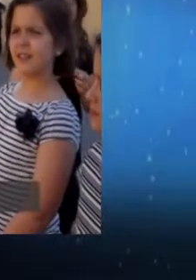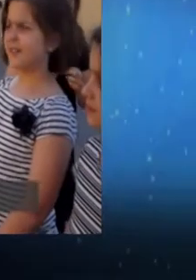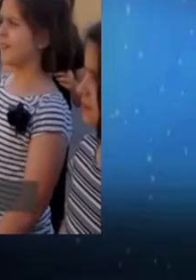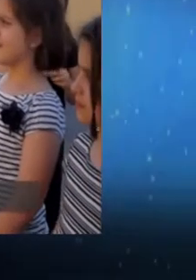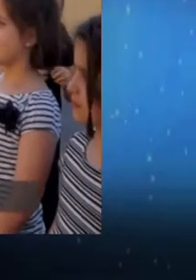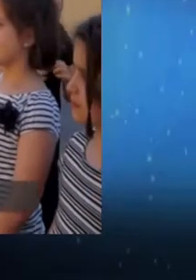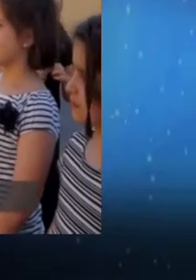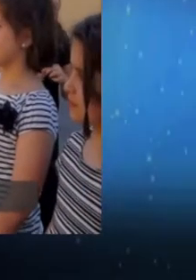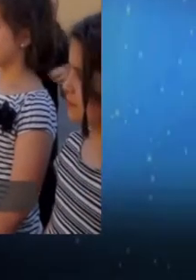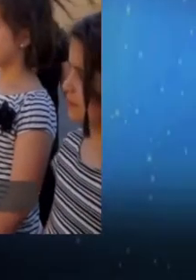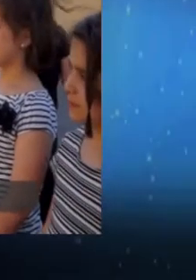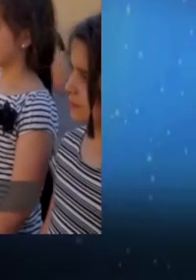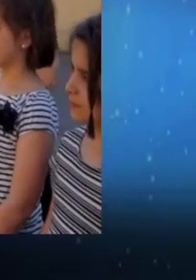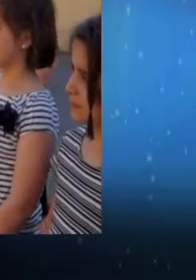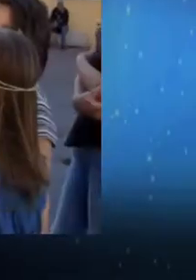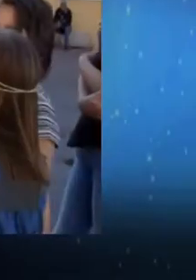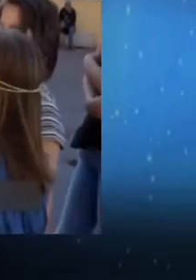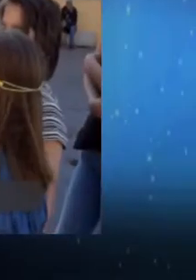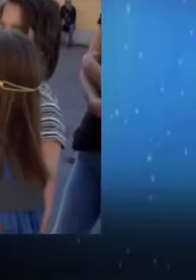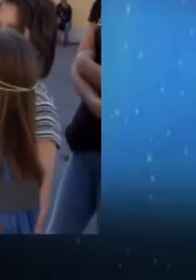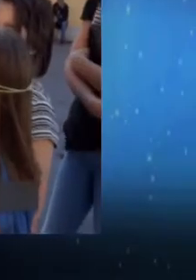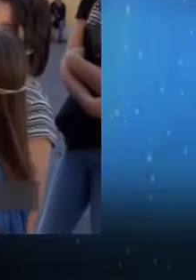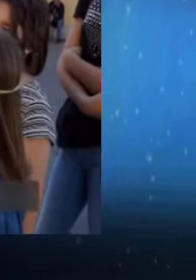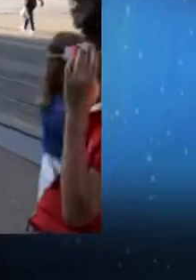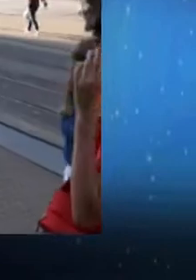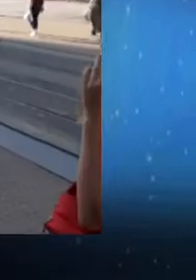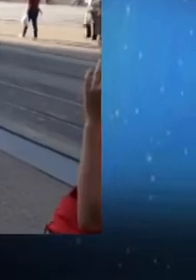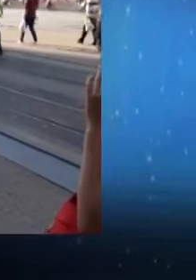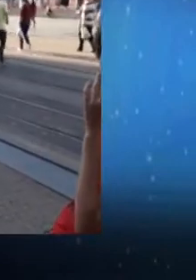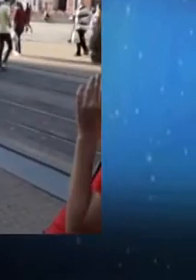Es el mayor mercado de Zagreb. Lo llaman Dolac.